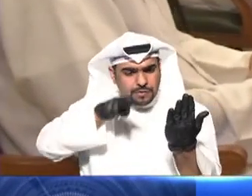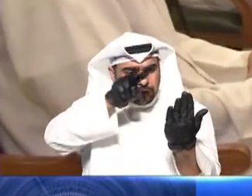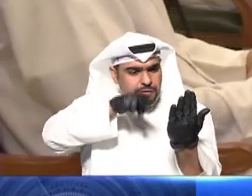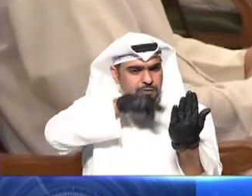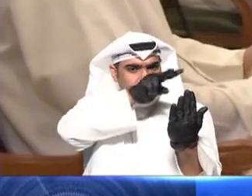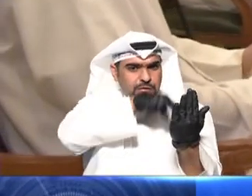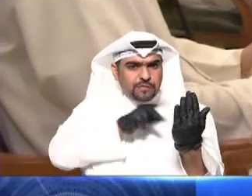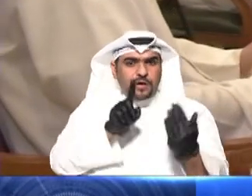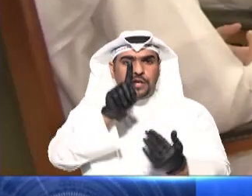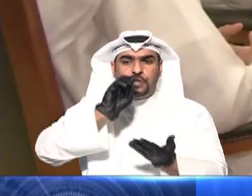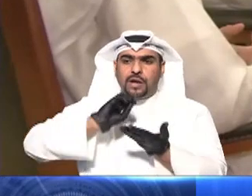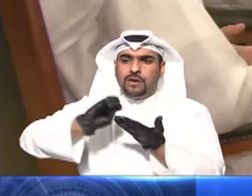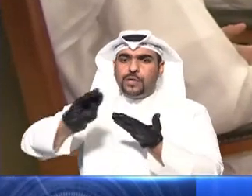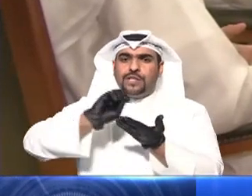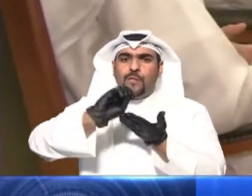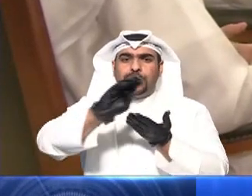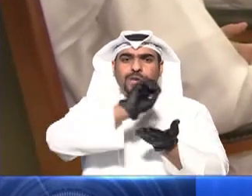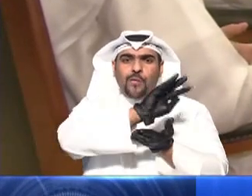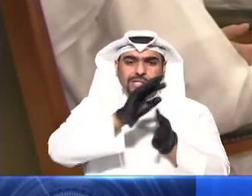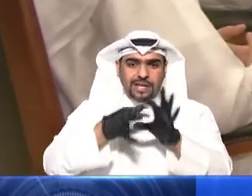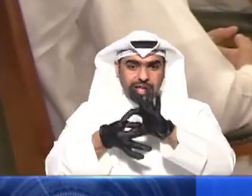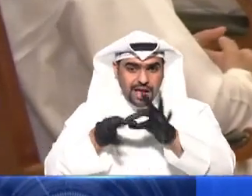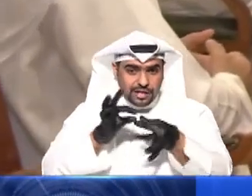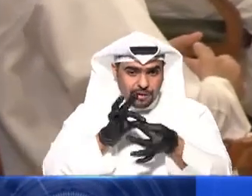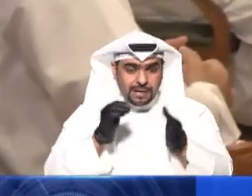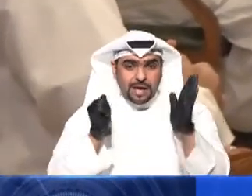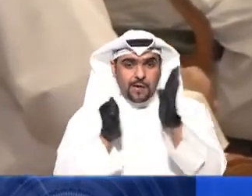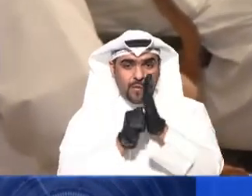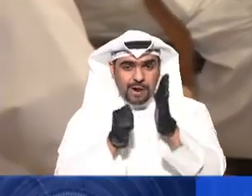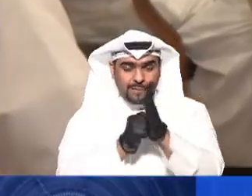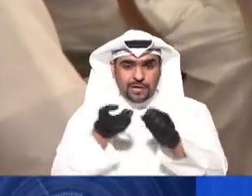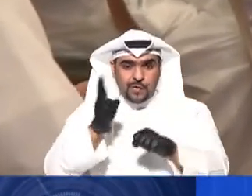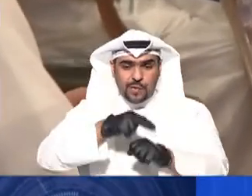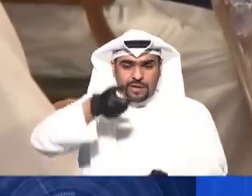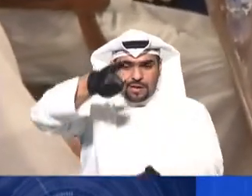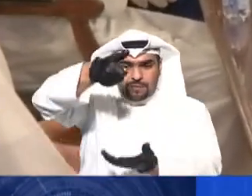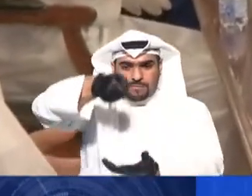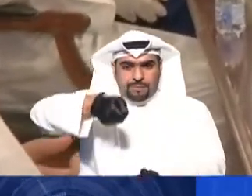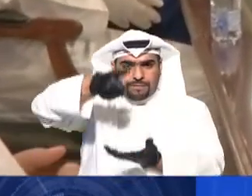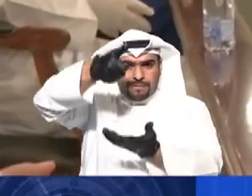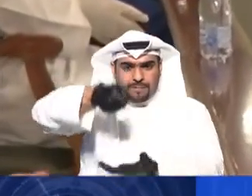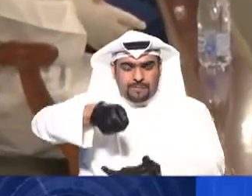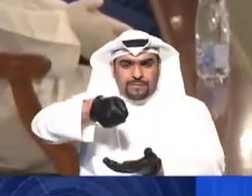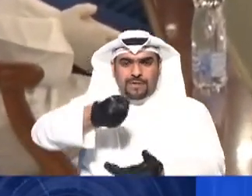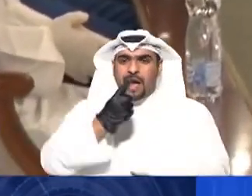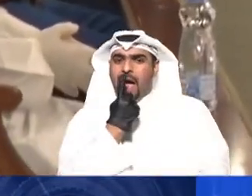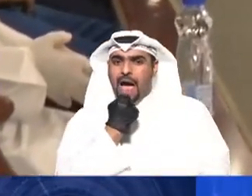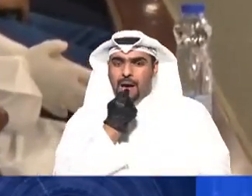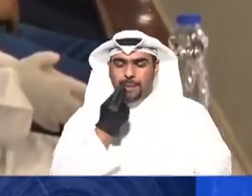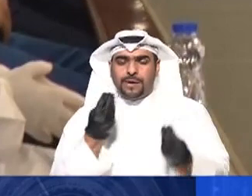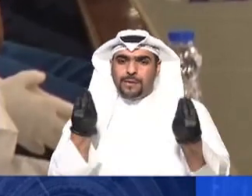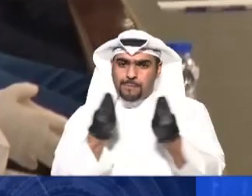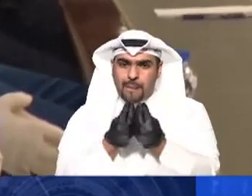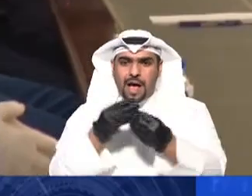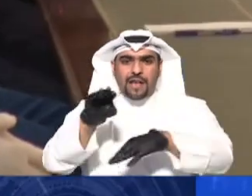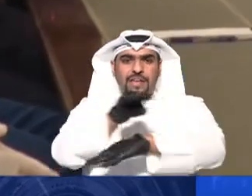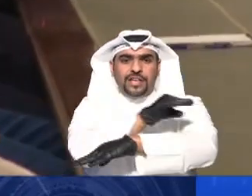والمنازل لتوعيه الاطفال، بالاضافه الى توزيع مطفئه حريق وجهاز كاشف الدخان للحفاظ على